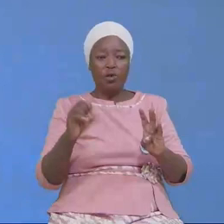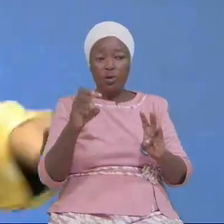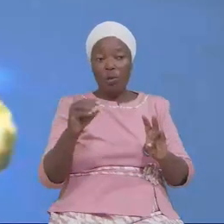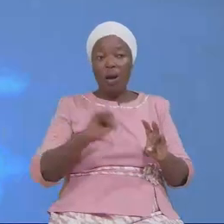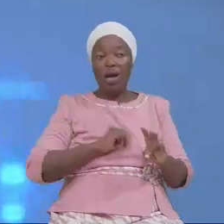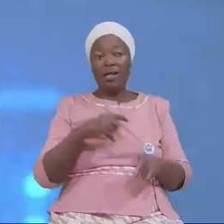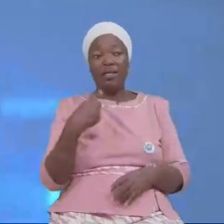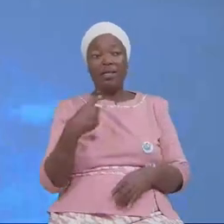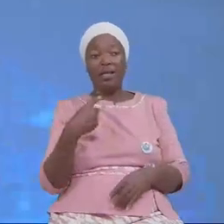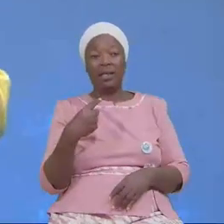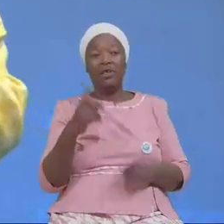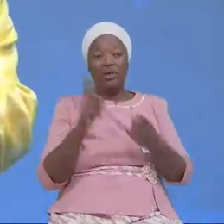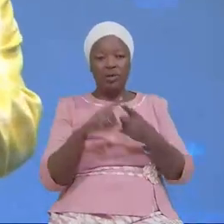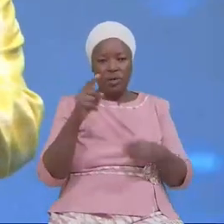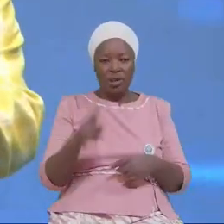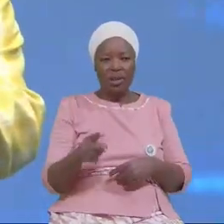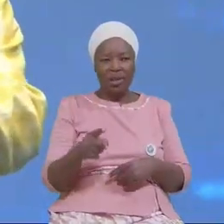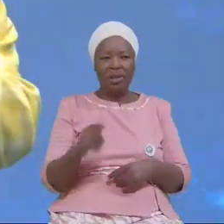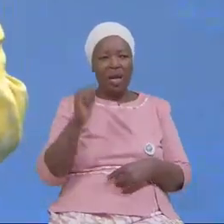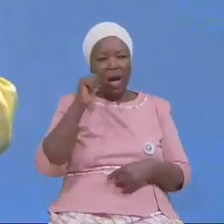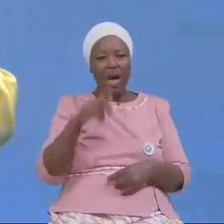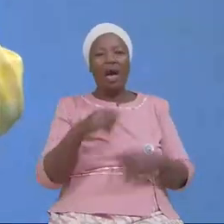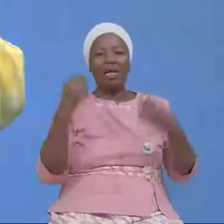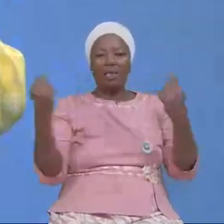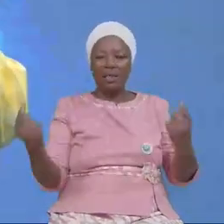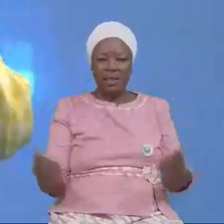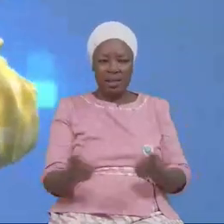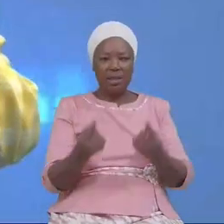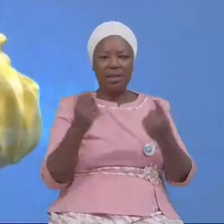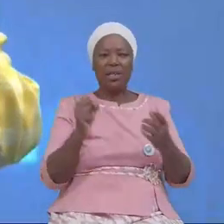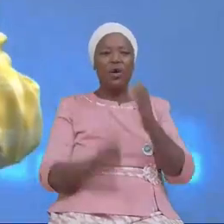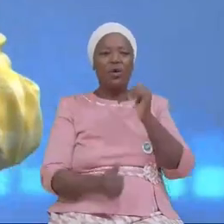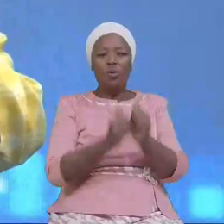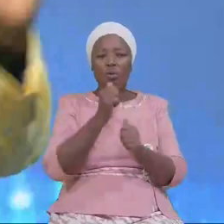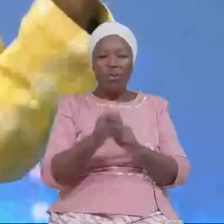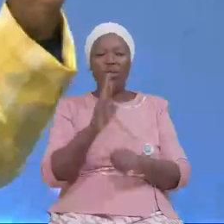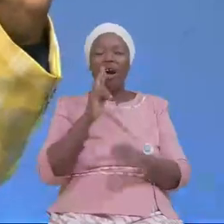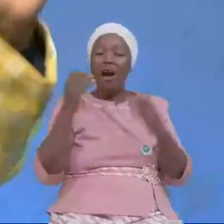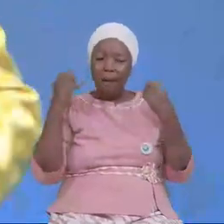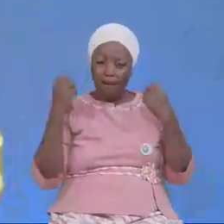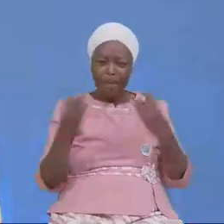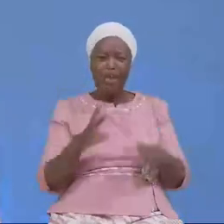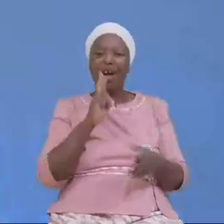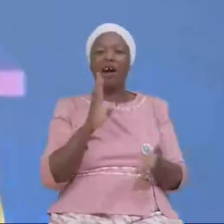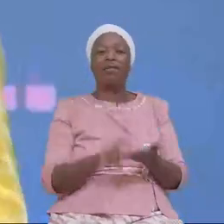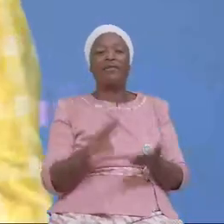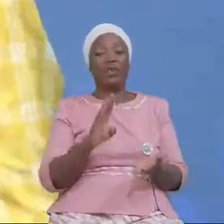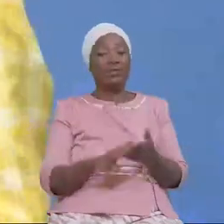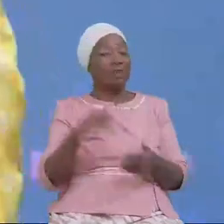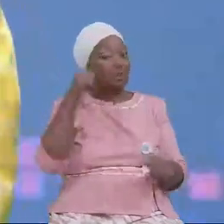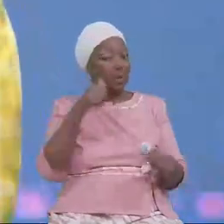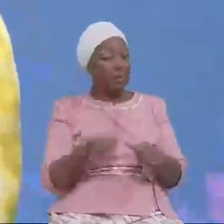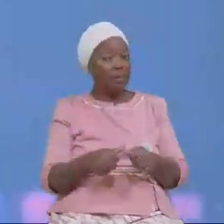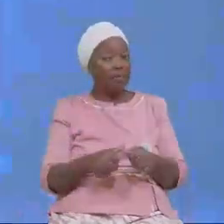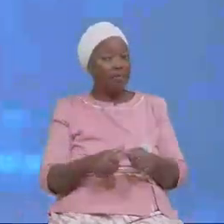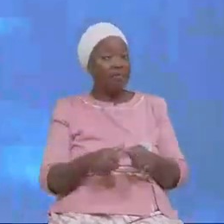c'est pourquoi je te le dis, ces nombreux péchés ont été pardonnés. Rappelez-vous, c'est